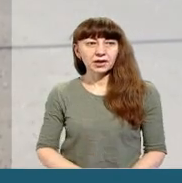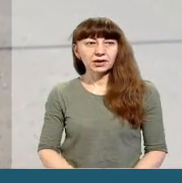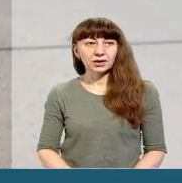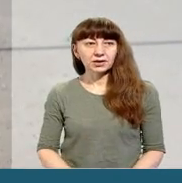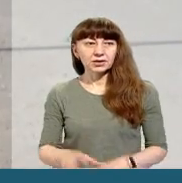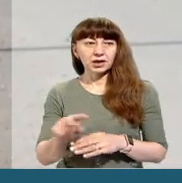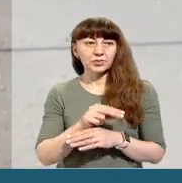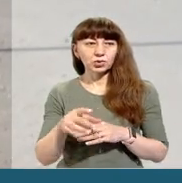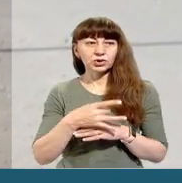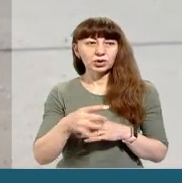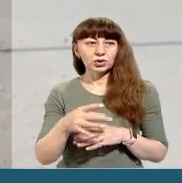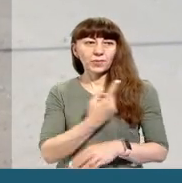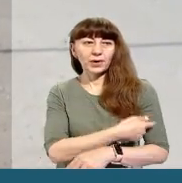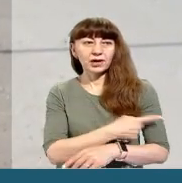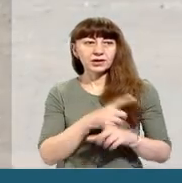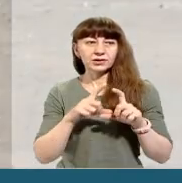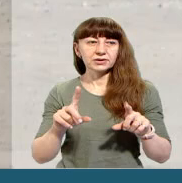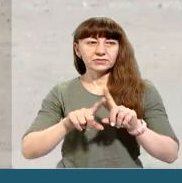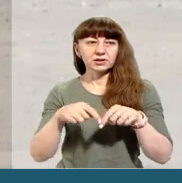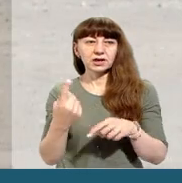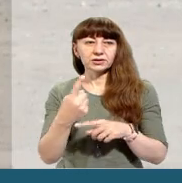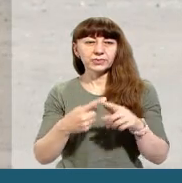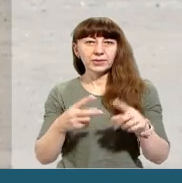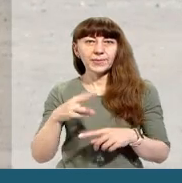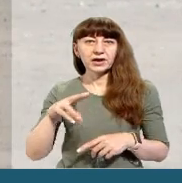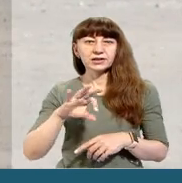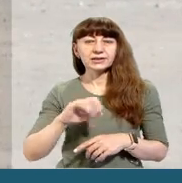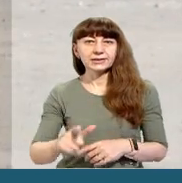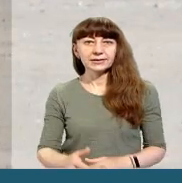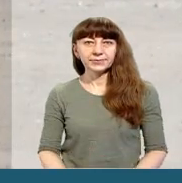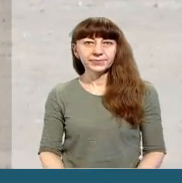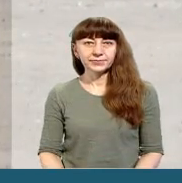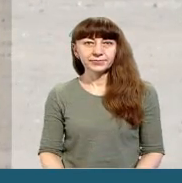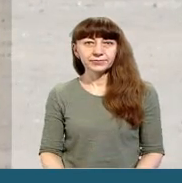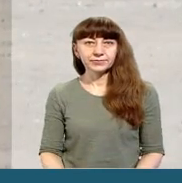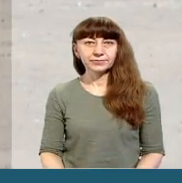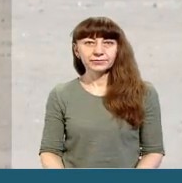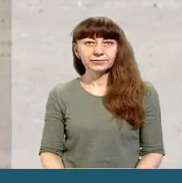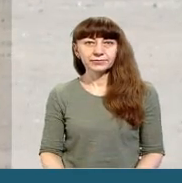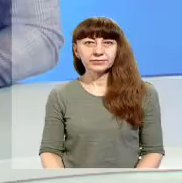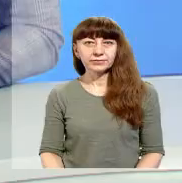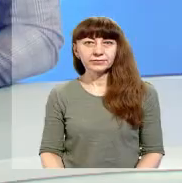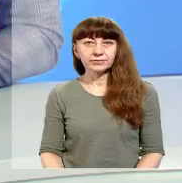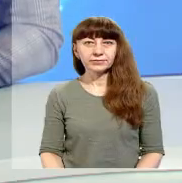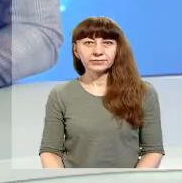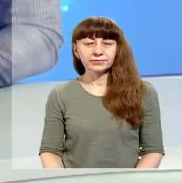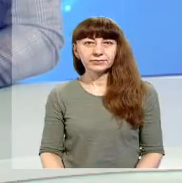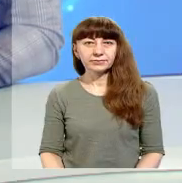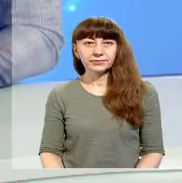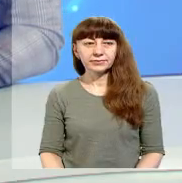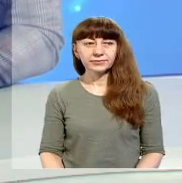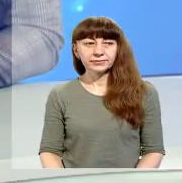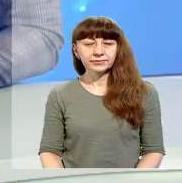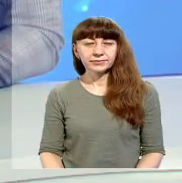өткізу үшін 1,6 миллиард теңге бөлініпті. Ержанова, Диар Ахметшин, Қостанай телеарнасы.